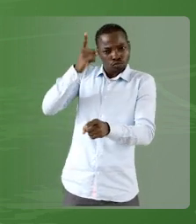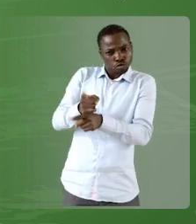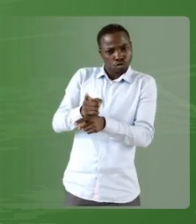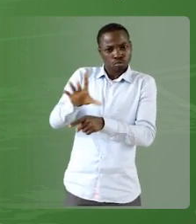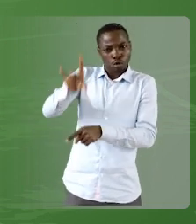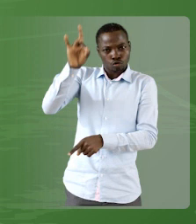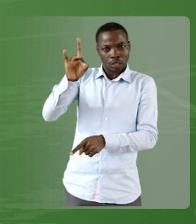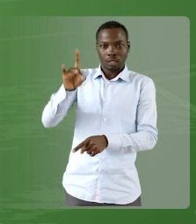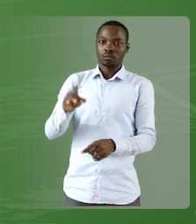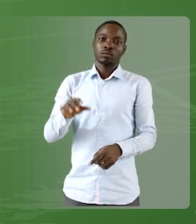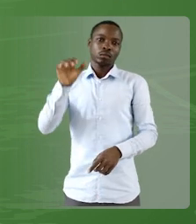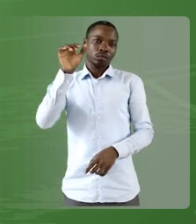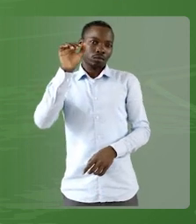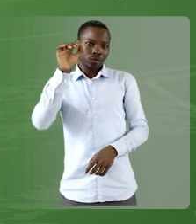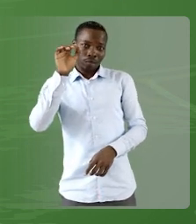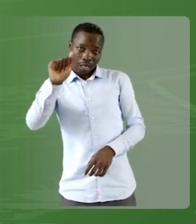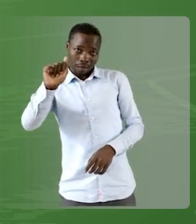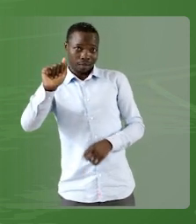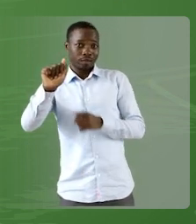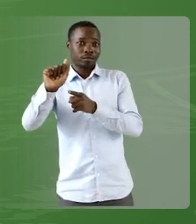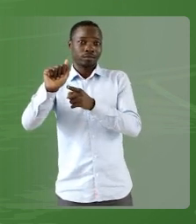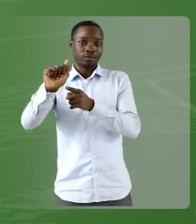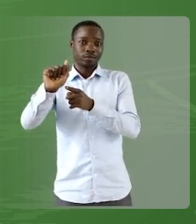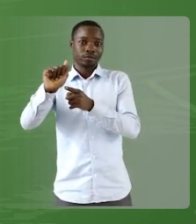porte la lettre A.